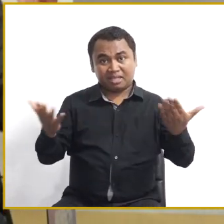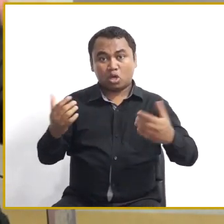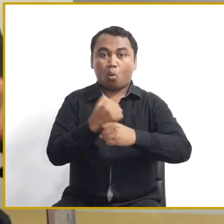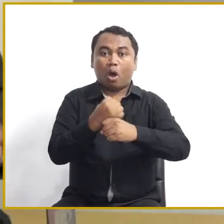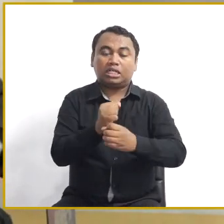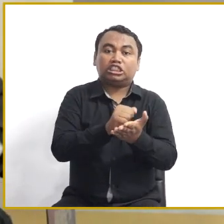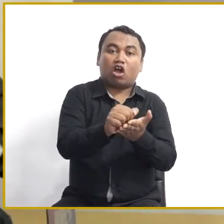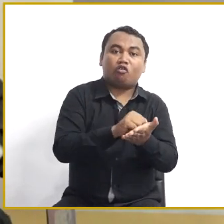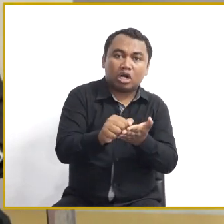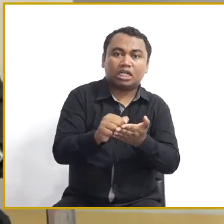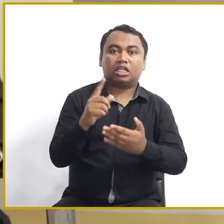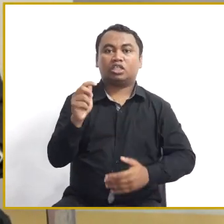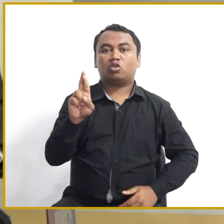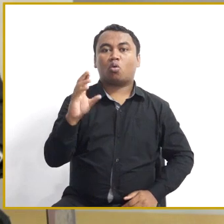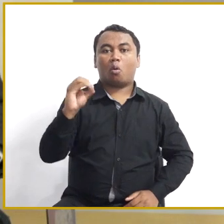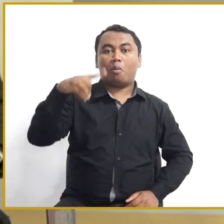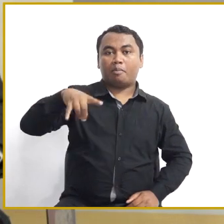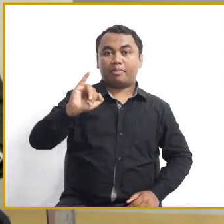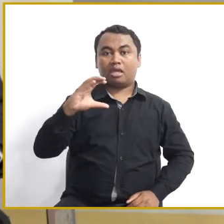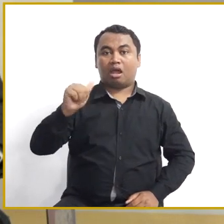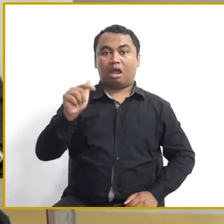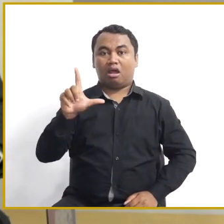Manina rasa foneri tropikal la notuske.